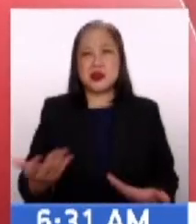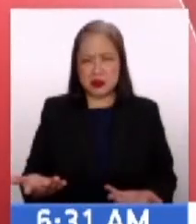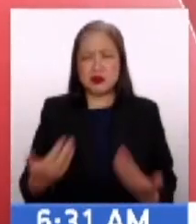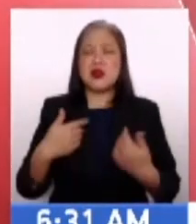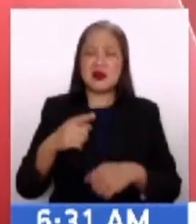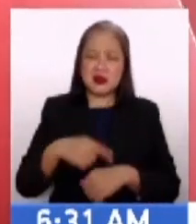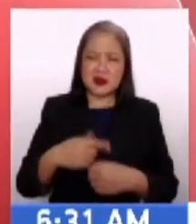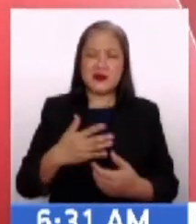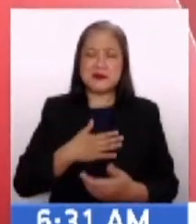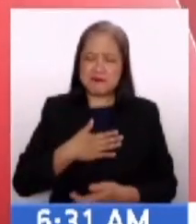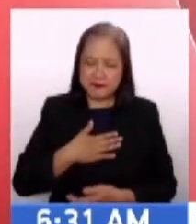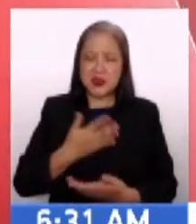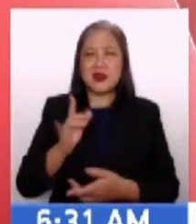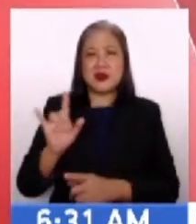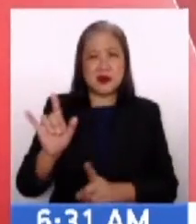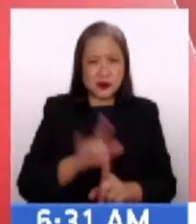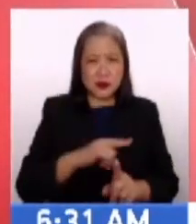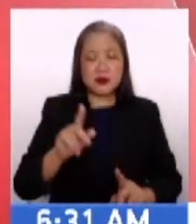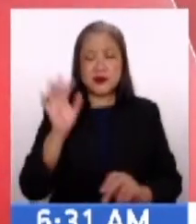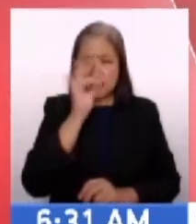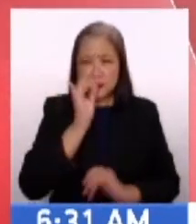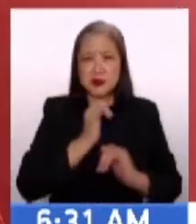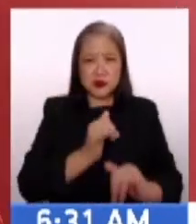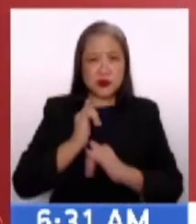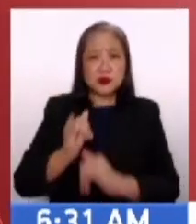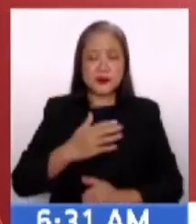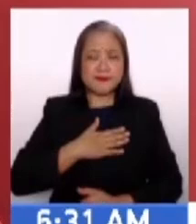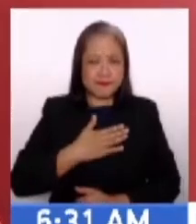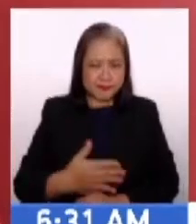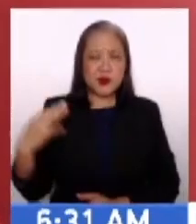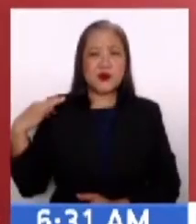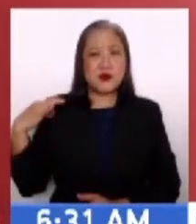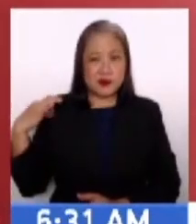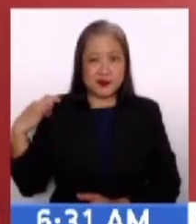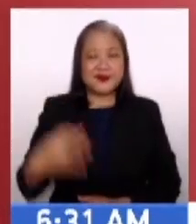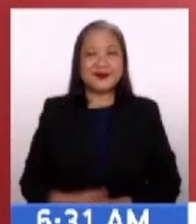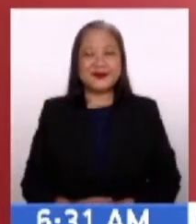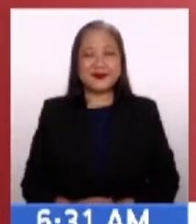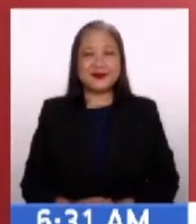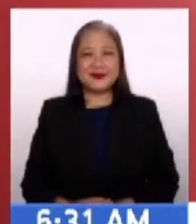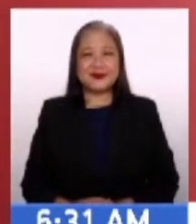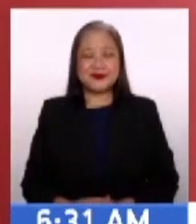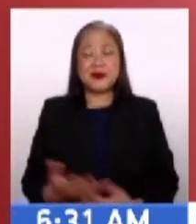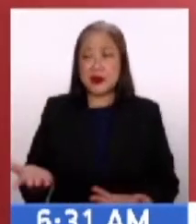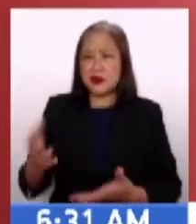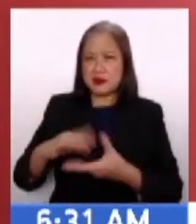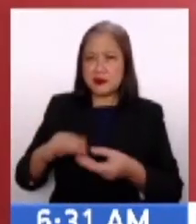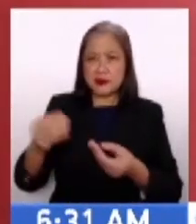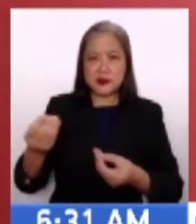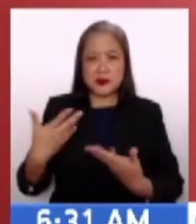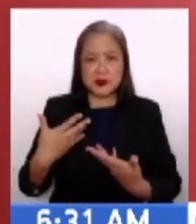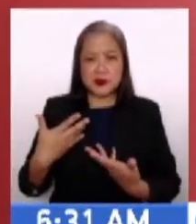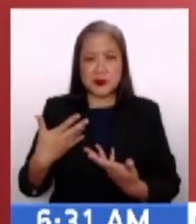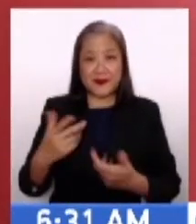sa kapwa Pilipino ang inyo pong talagang gustong magawa dito. Ano? So Ate, kwentuhan niyo kami. Ito ho ba ay first time